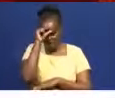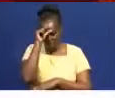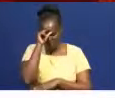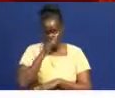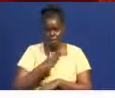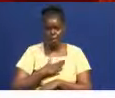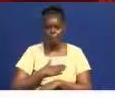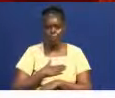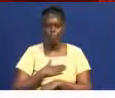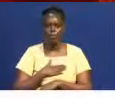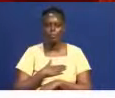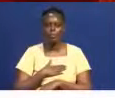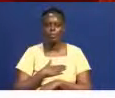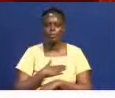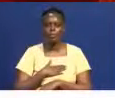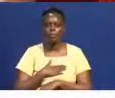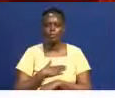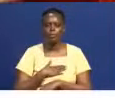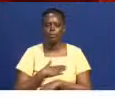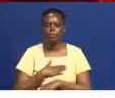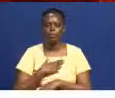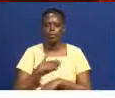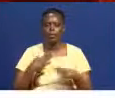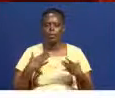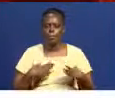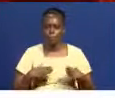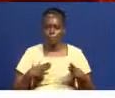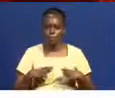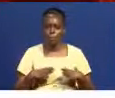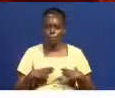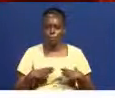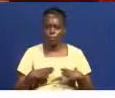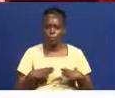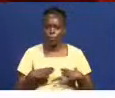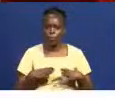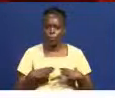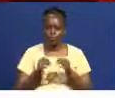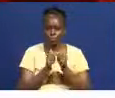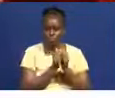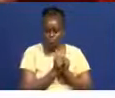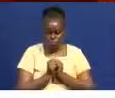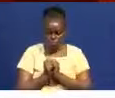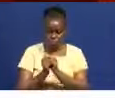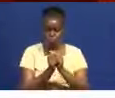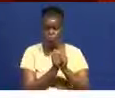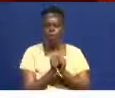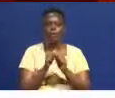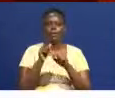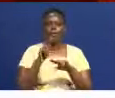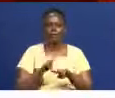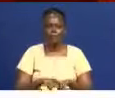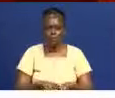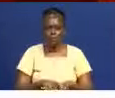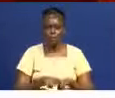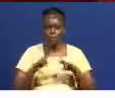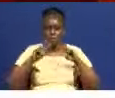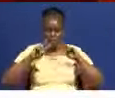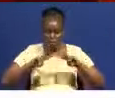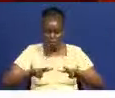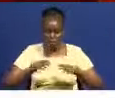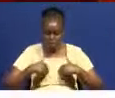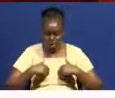yetu na watu wetu wa Kenya tumekaa pamoja kama ndugu moja, tuwe na